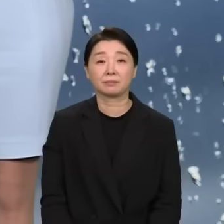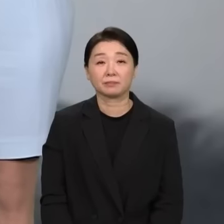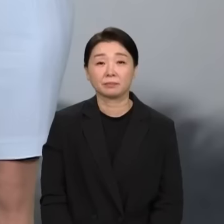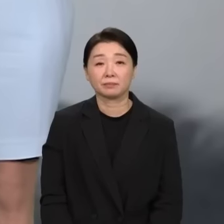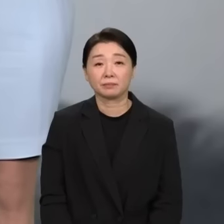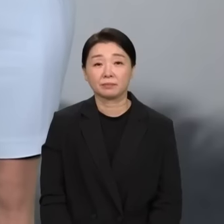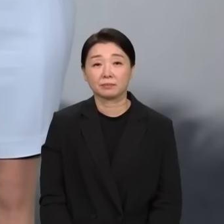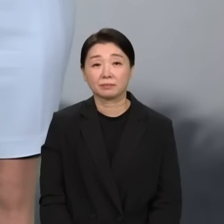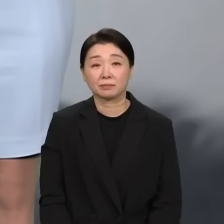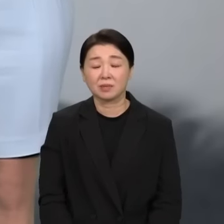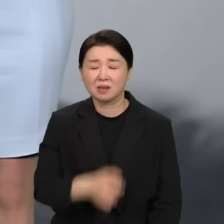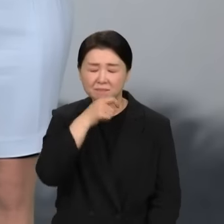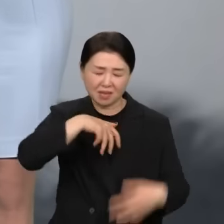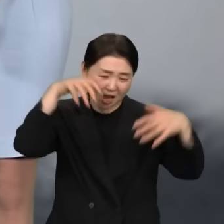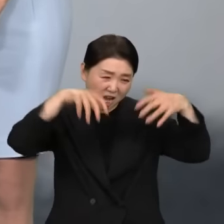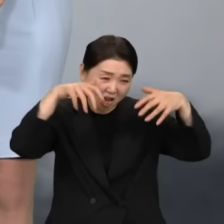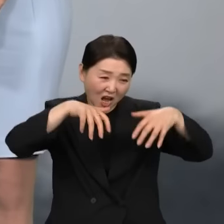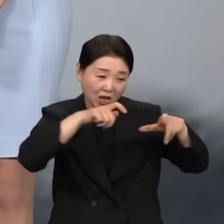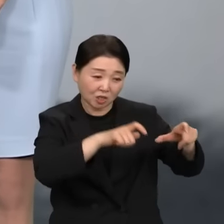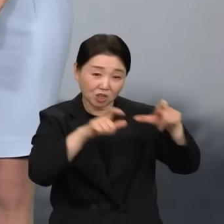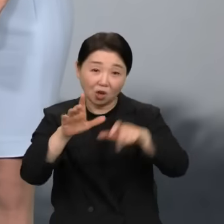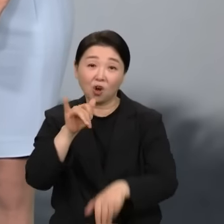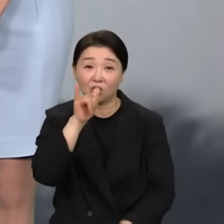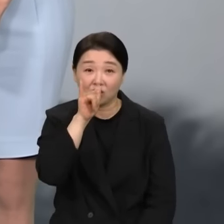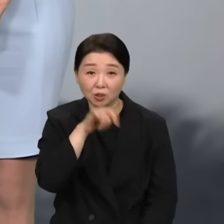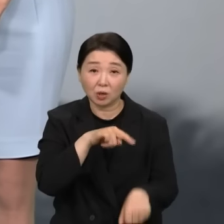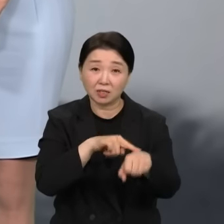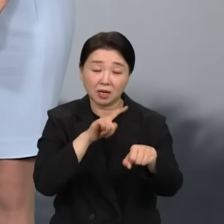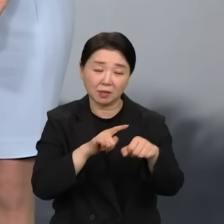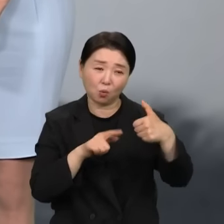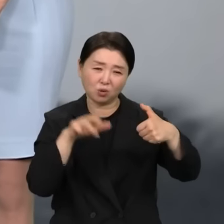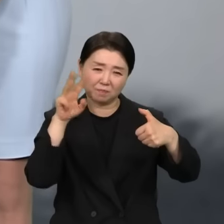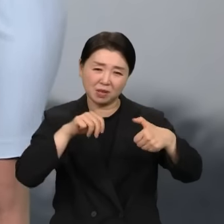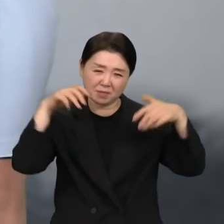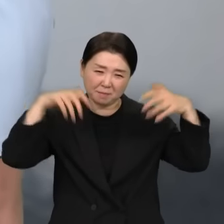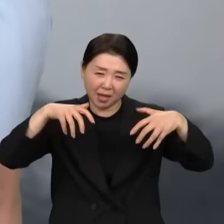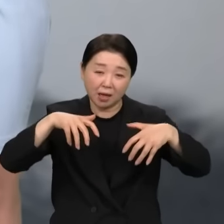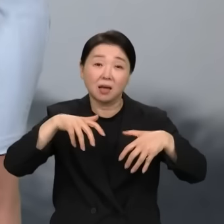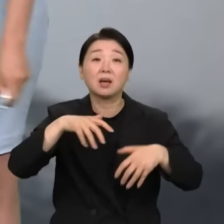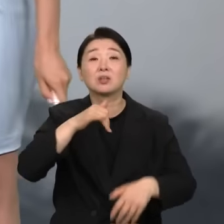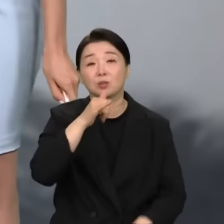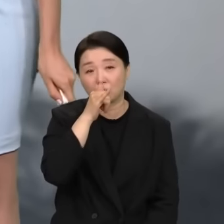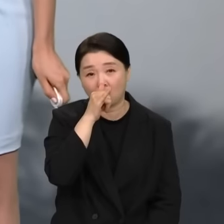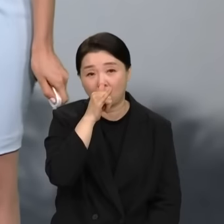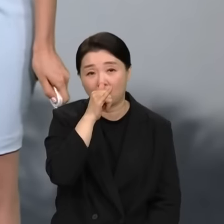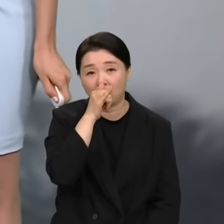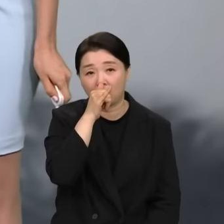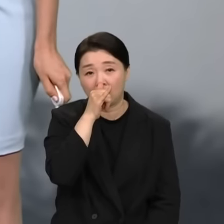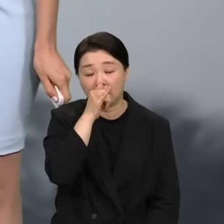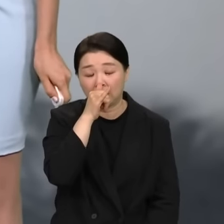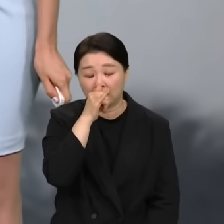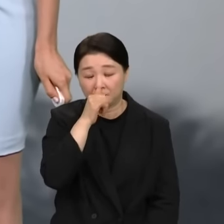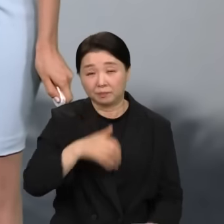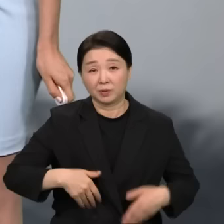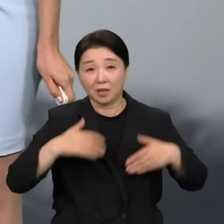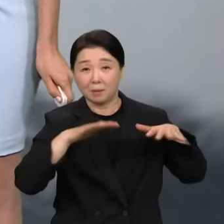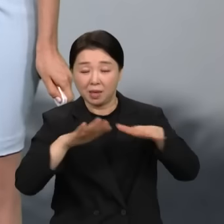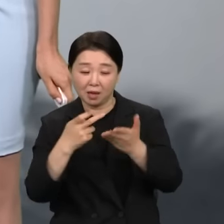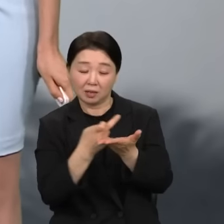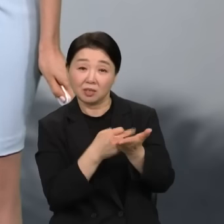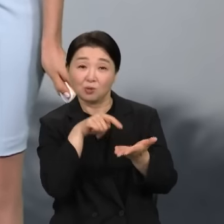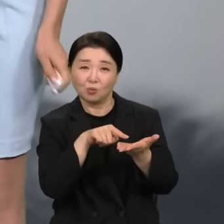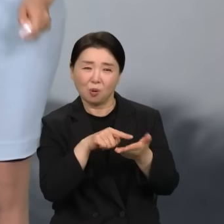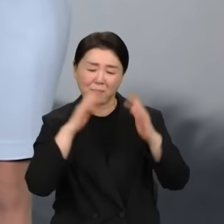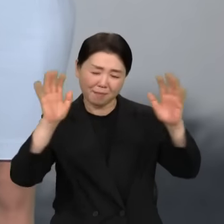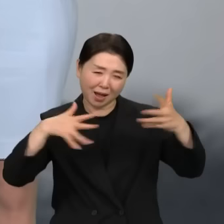지나겠습니다. 많은 비가 예보된 지역에서는 시간당 최대 50mm의 매우 붉은 비가 쏟아지겠고요. 남해안과 제주도는